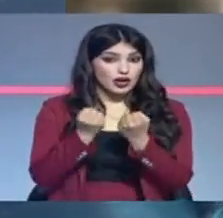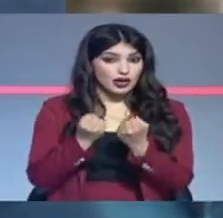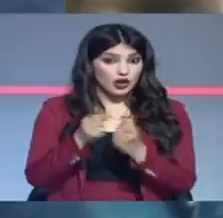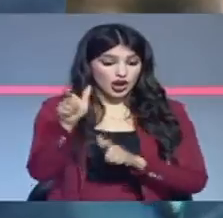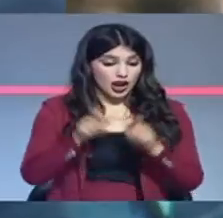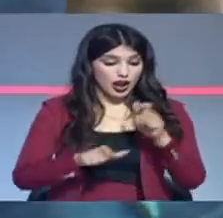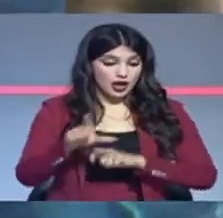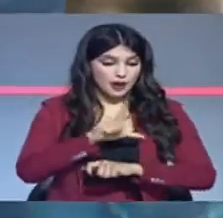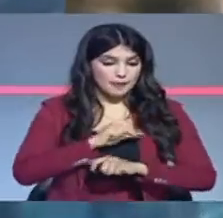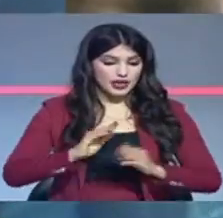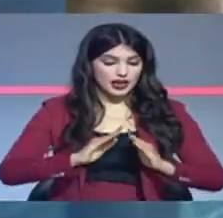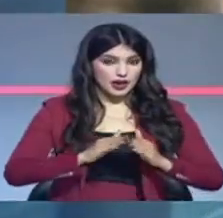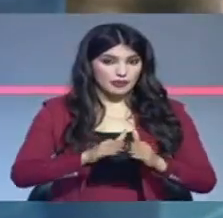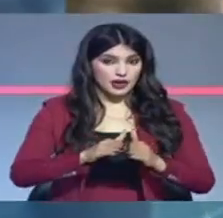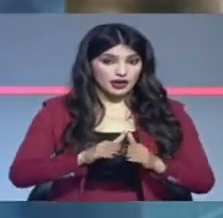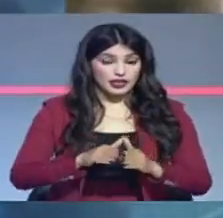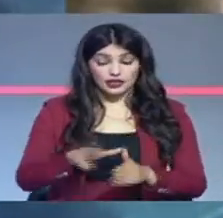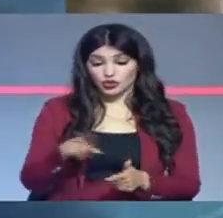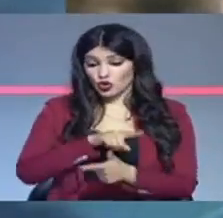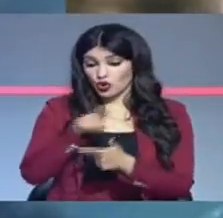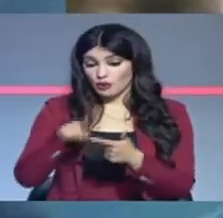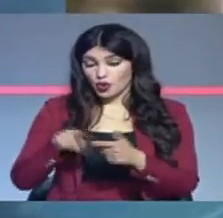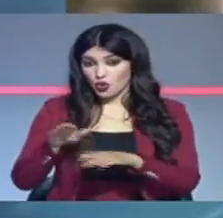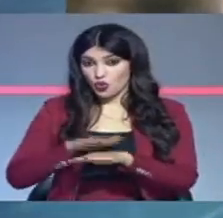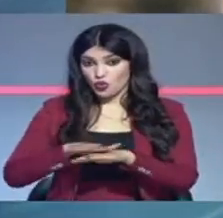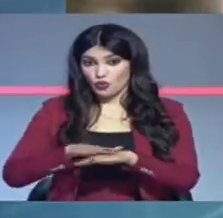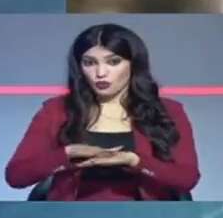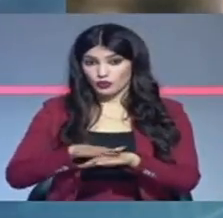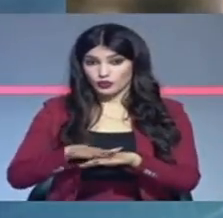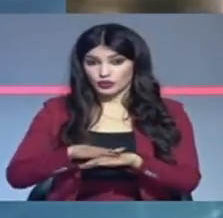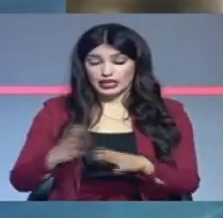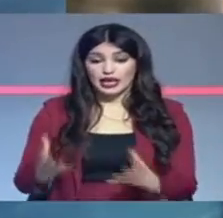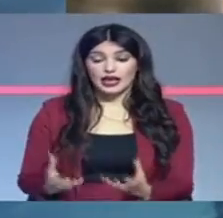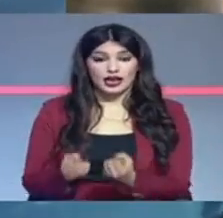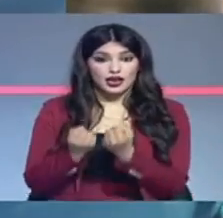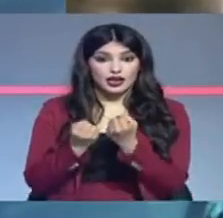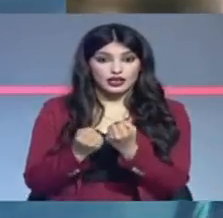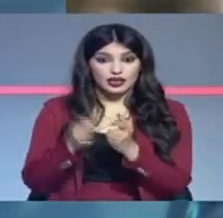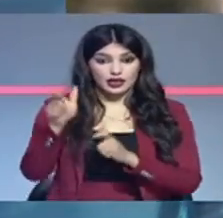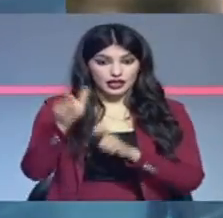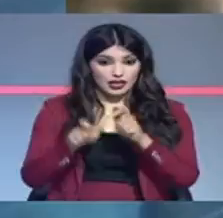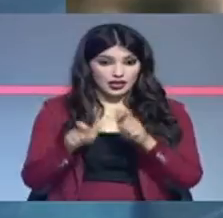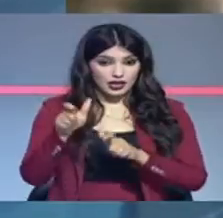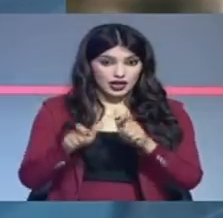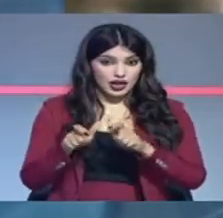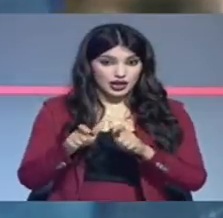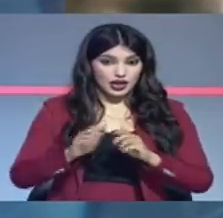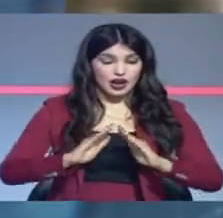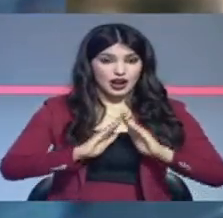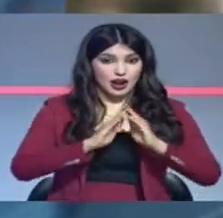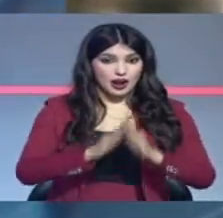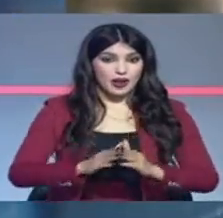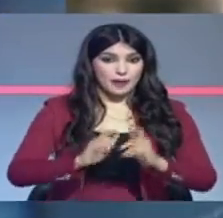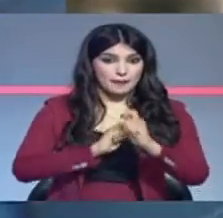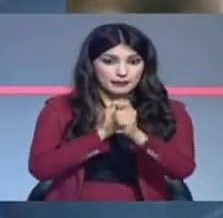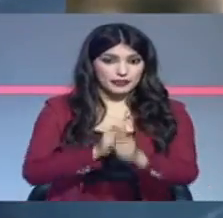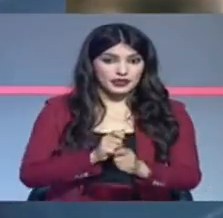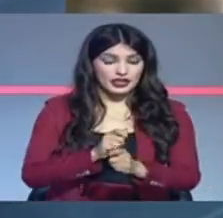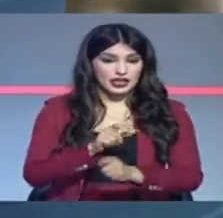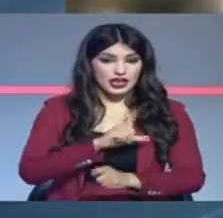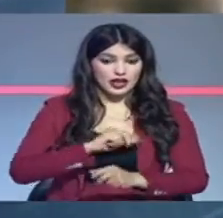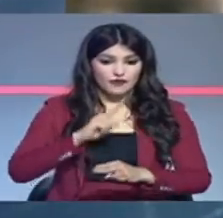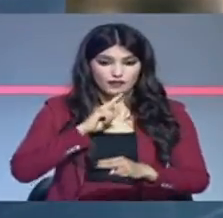البحري بالنسبه العمليه الثانيه اللي يتمكنوا فيها من انقاذ وحداتنا البحريه تابعه المنطقه الحرس الوطني